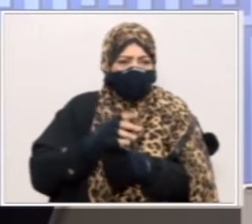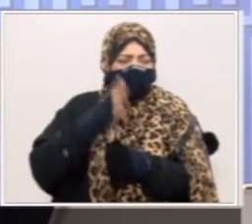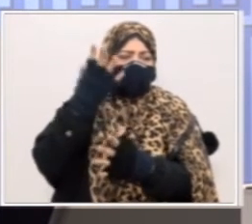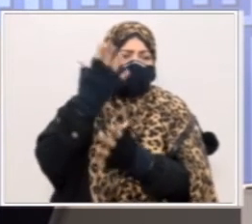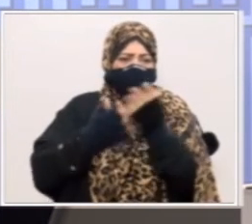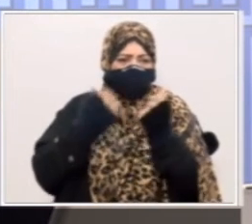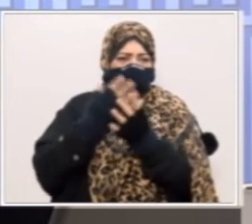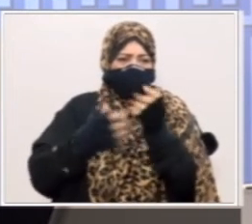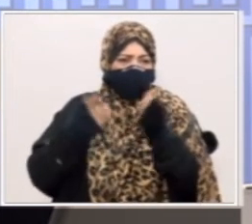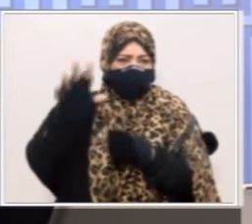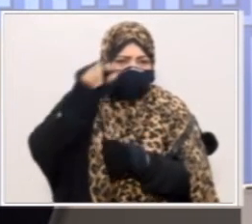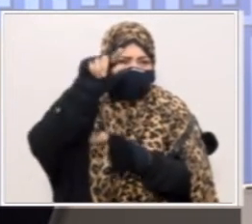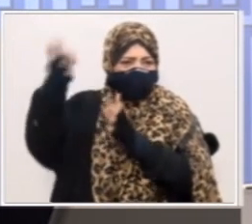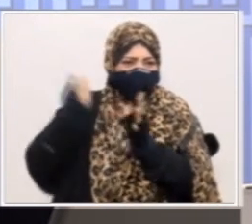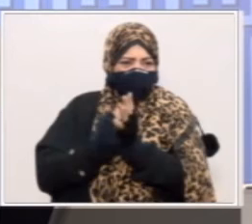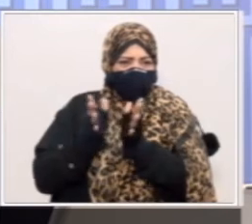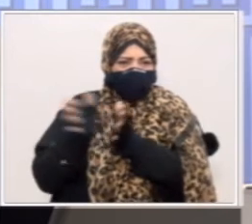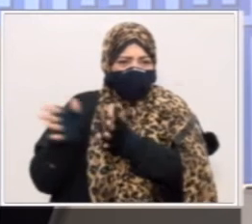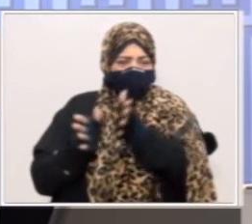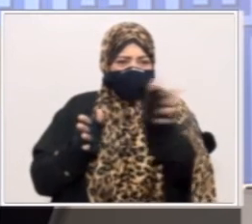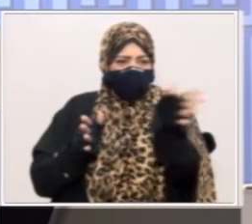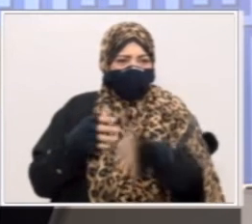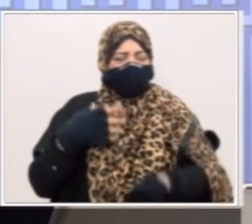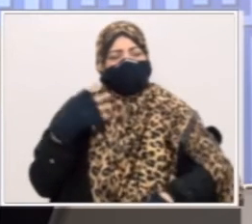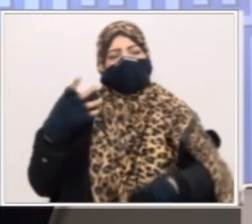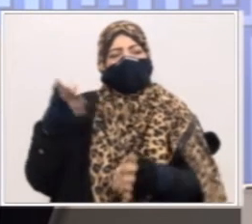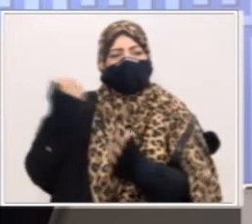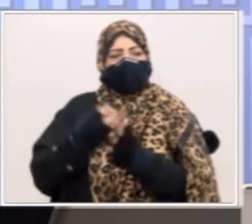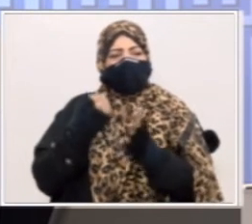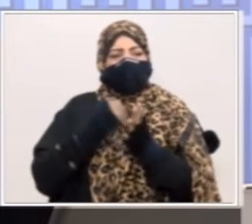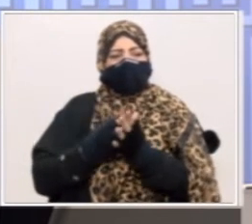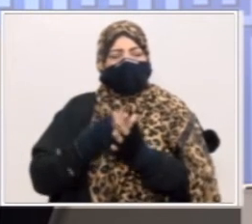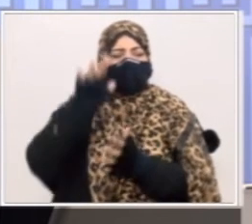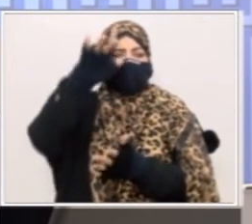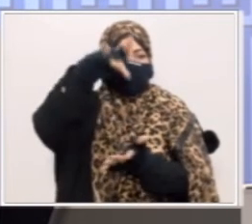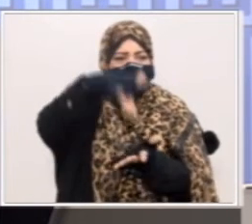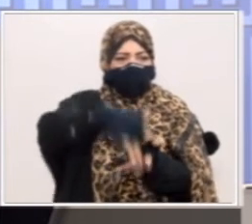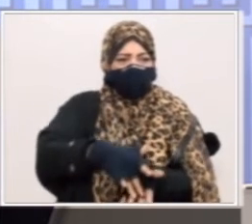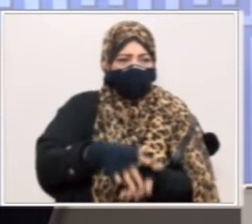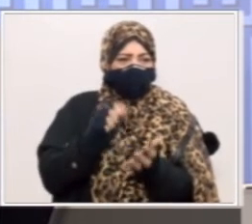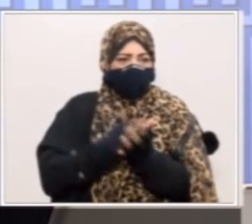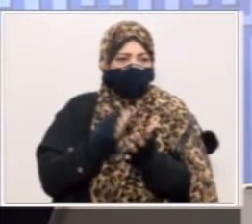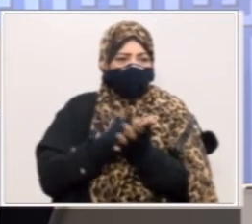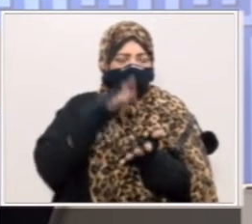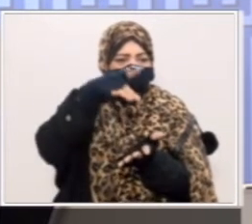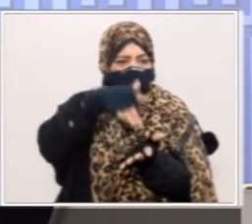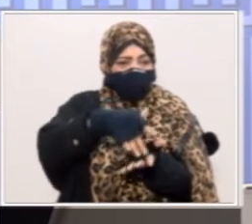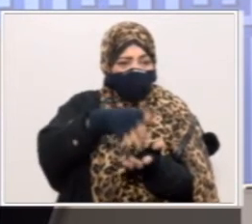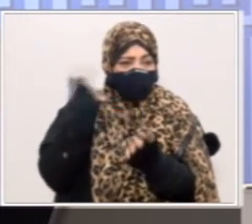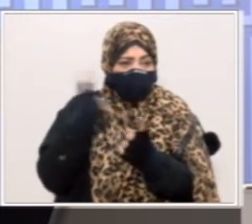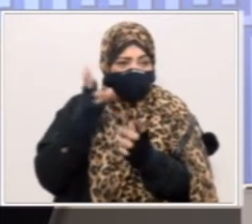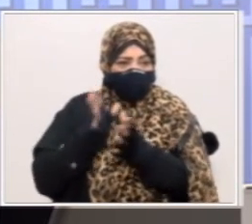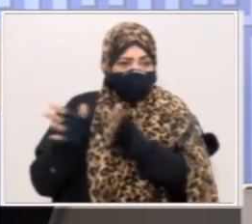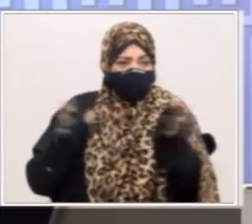البلدة فإن هذا النزول الذي له عنده فيه البلد عنده فيها